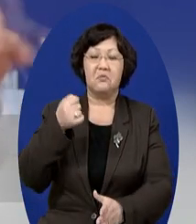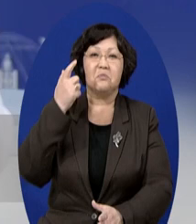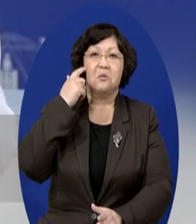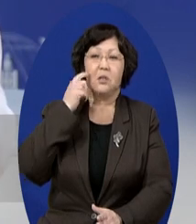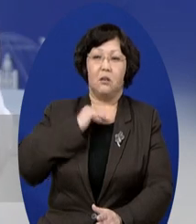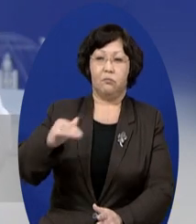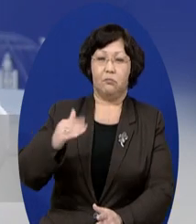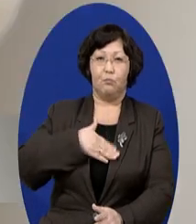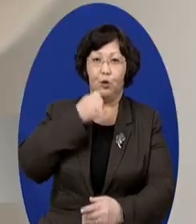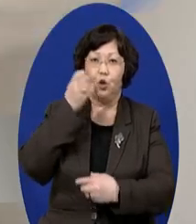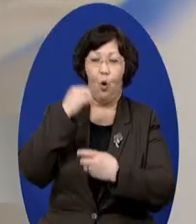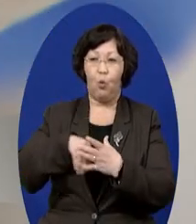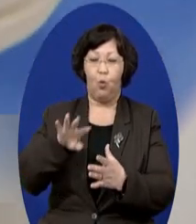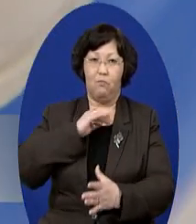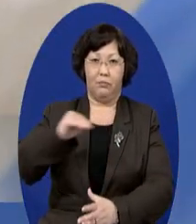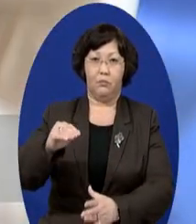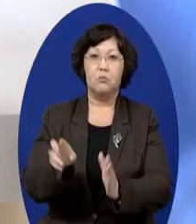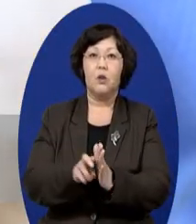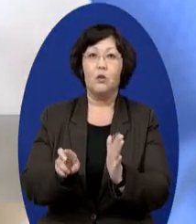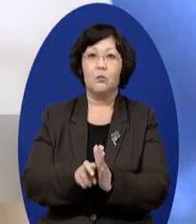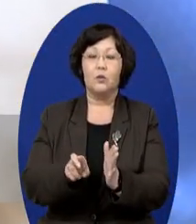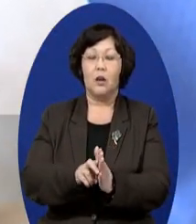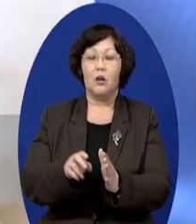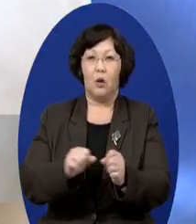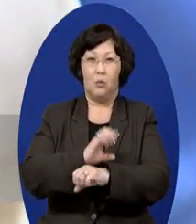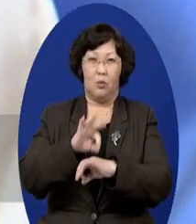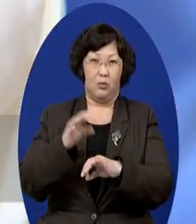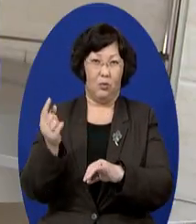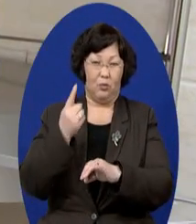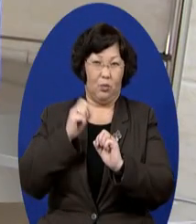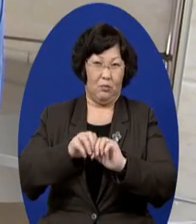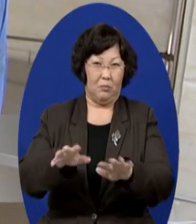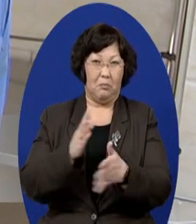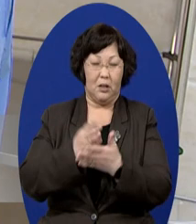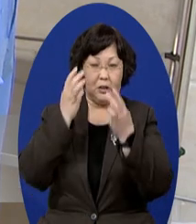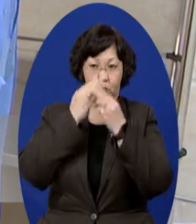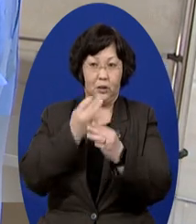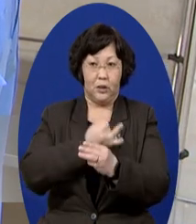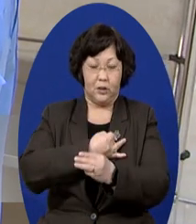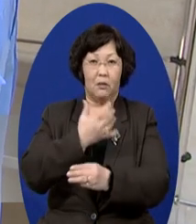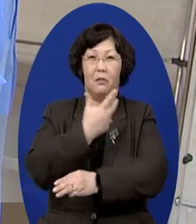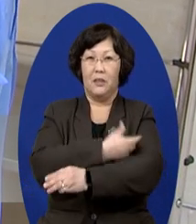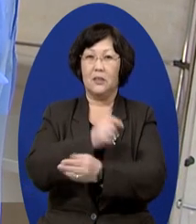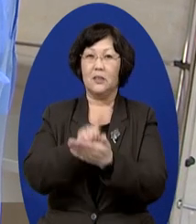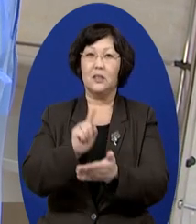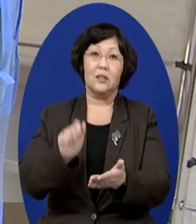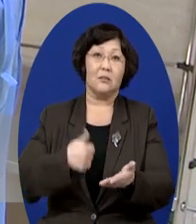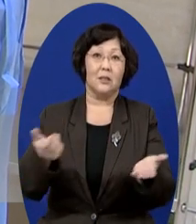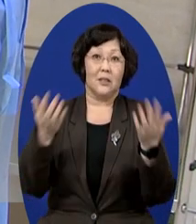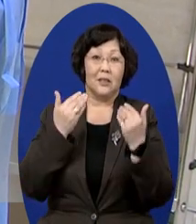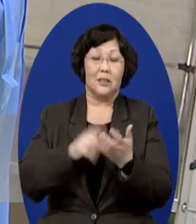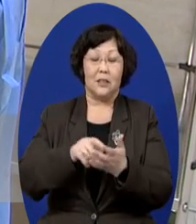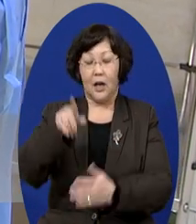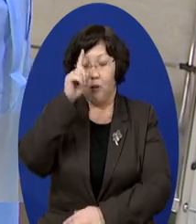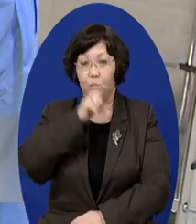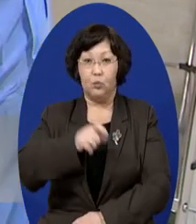зайлуулах чадвартай болдог гэсэн. Халдварын тархалт өндөр байгаа үед шинжлэх ухаанд итгэж дархлаажуулалтад хамрагдах нь чухал байна гэдгийг эмч мэрэгжилтнүүд өдөр бүр